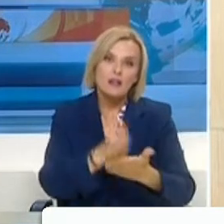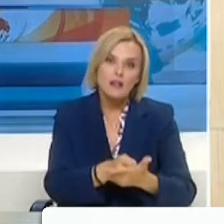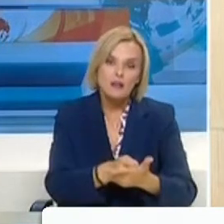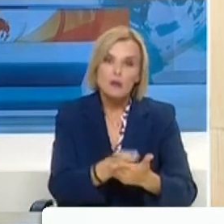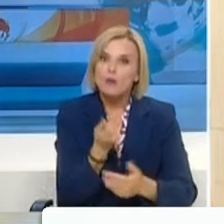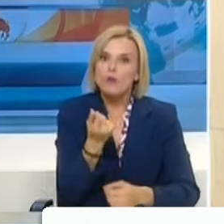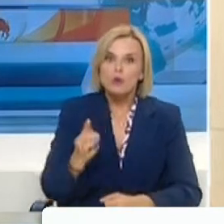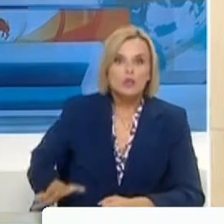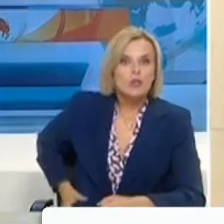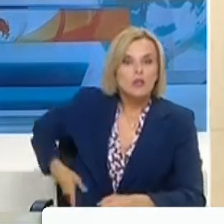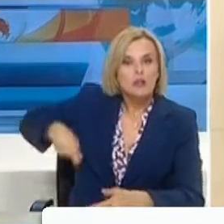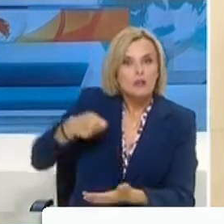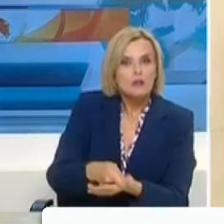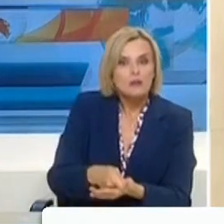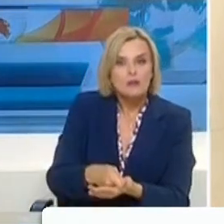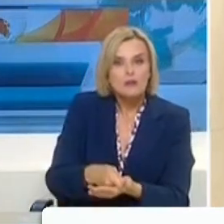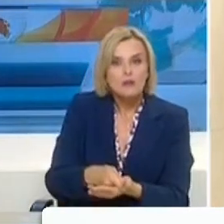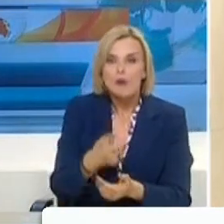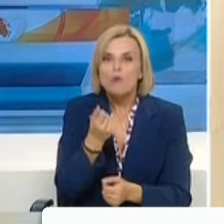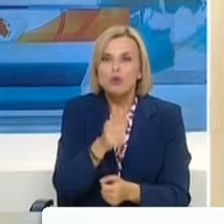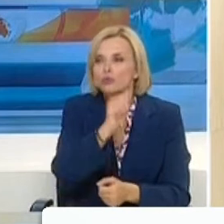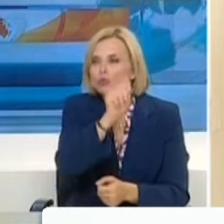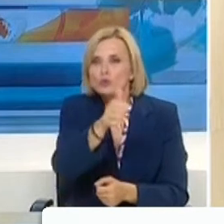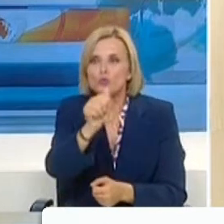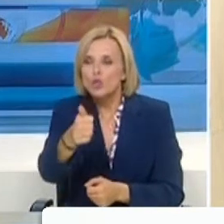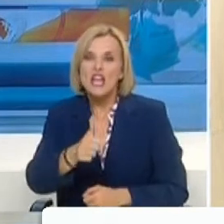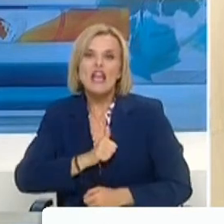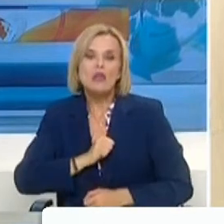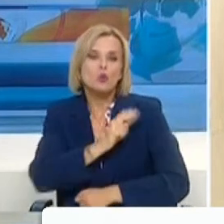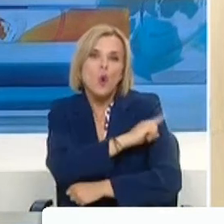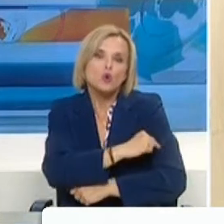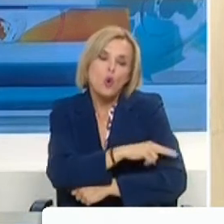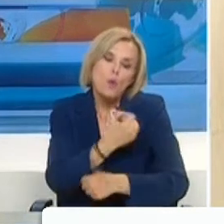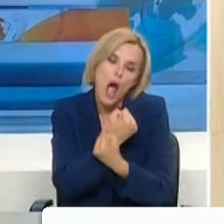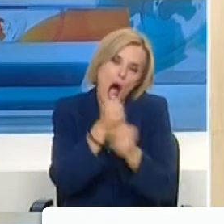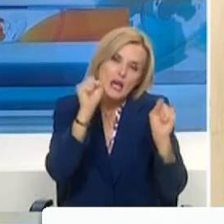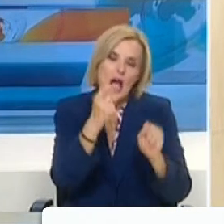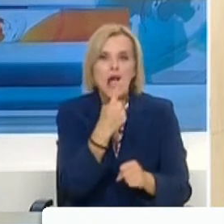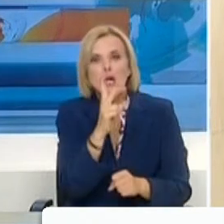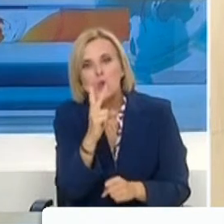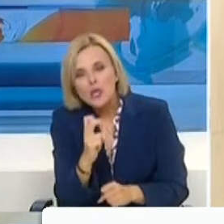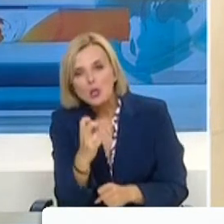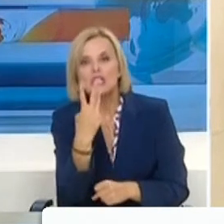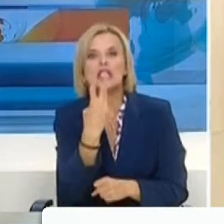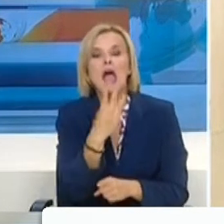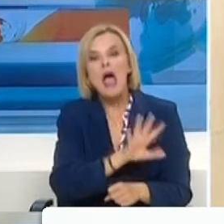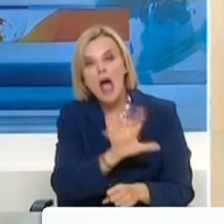100% από την τσέπη τους το τεστ, σε τιμή που καθορίζει κάθε ιδιωτική κλινική από μόνη της. Από 120 έως 300